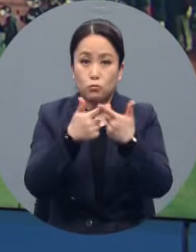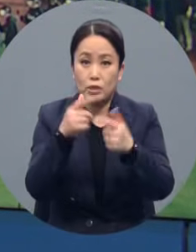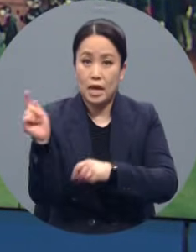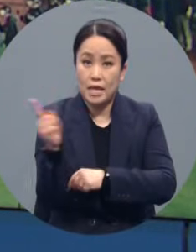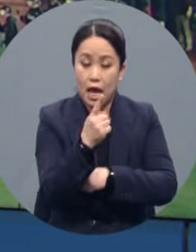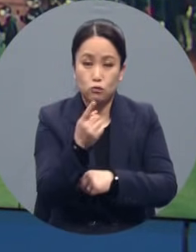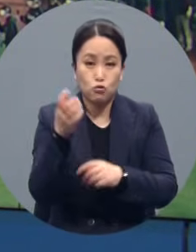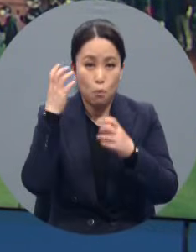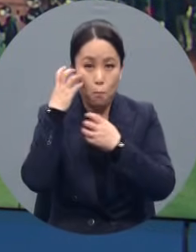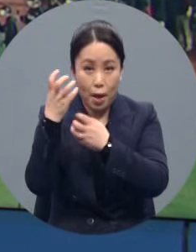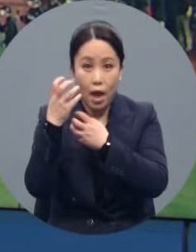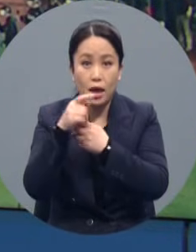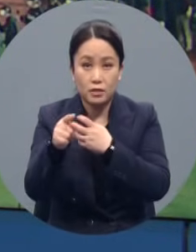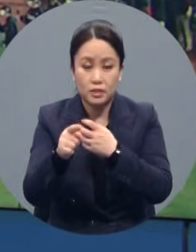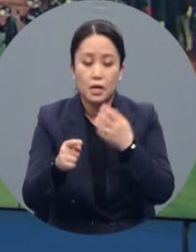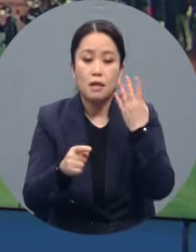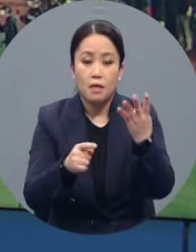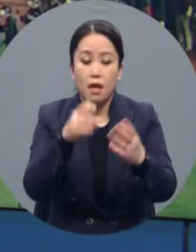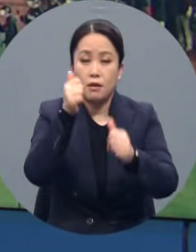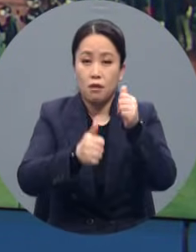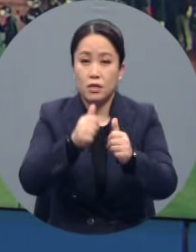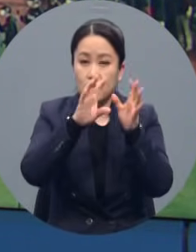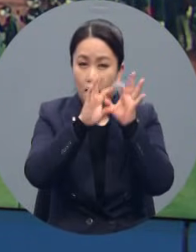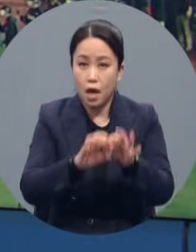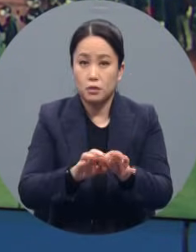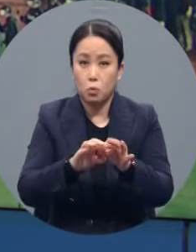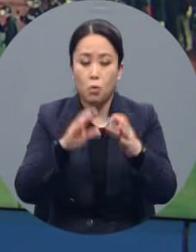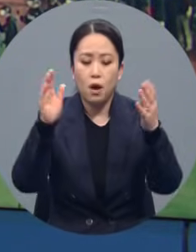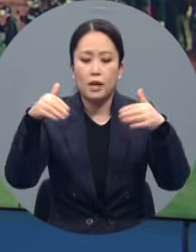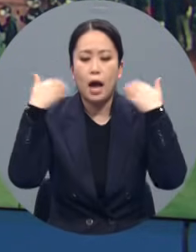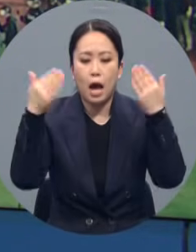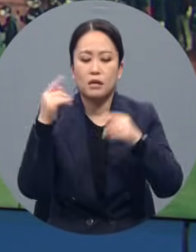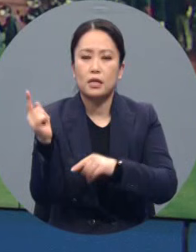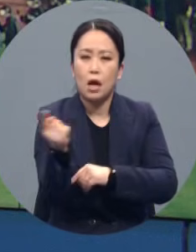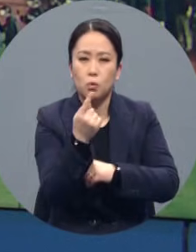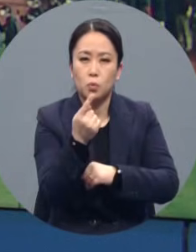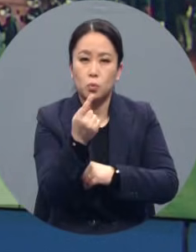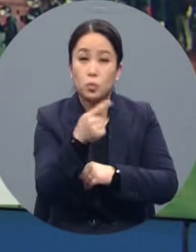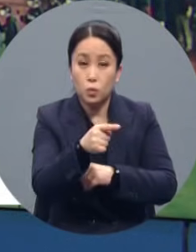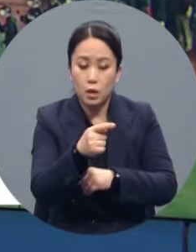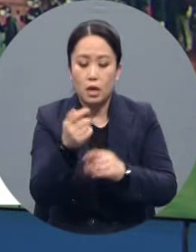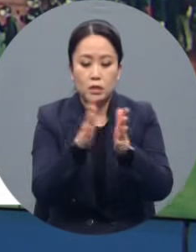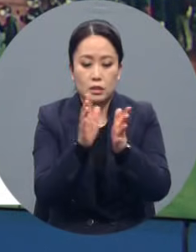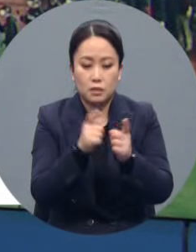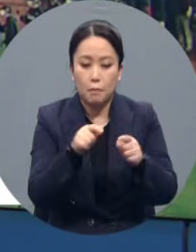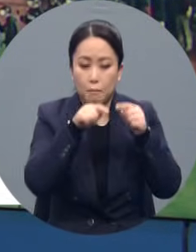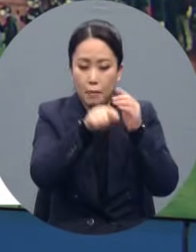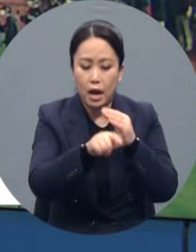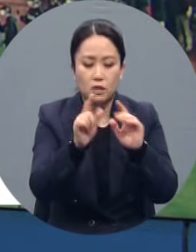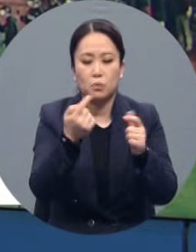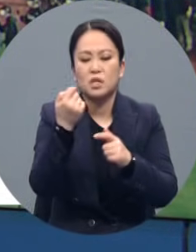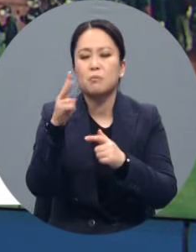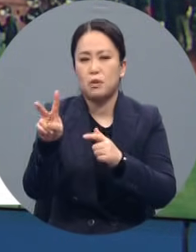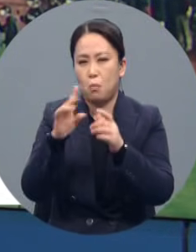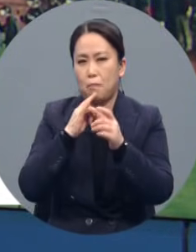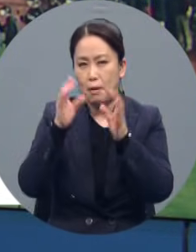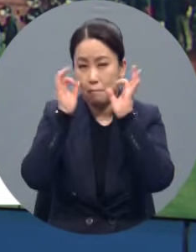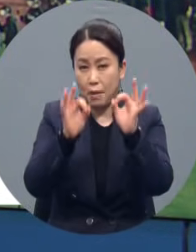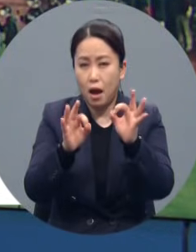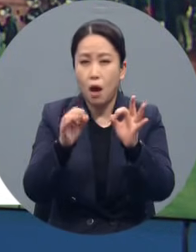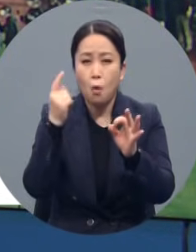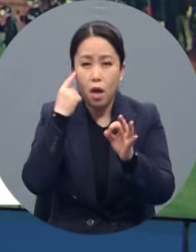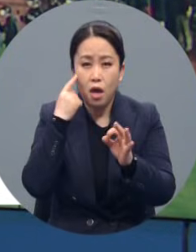부산의 야구 팬들은 4시즌 연속 가을 야구를 텔레비전으로만 보고 있습니다. 한껏 기대했던 부산의 야구 팬들의